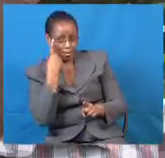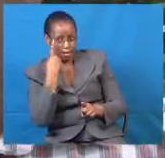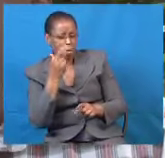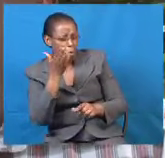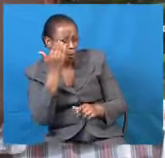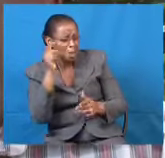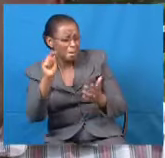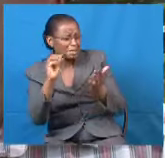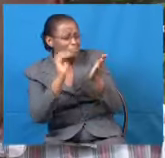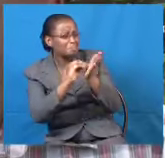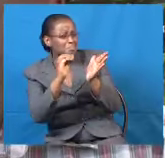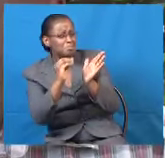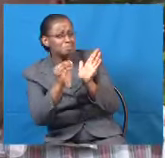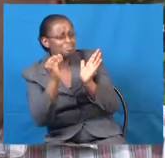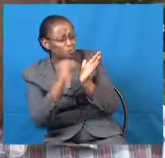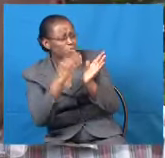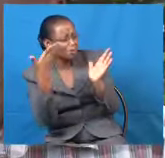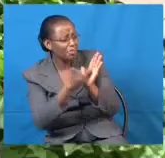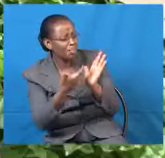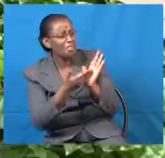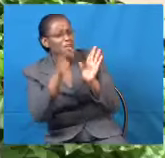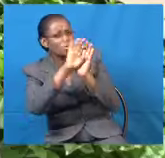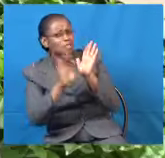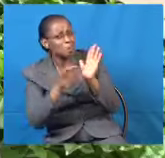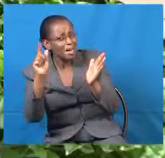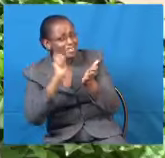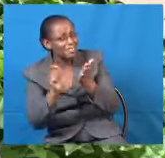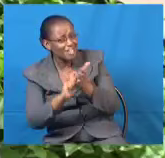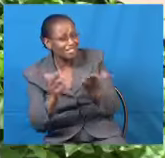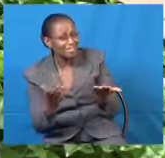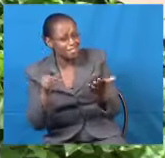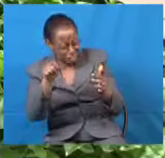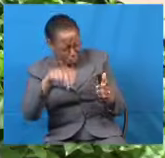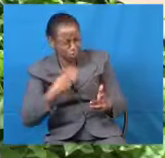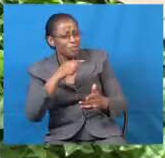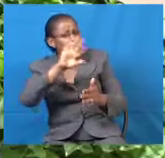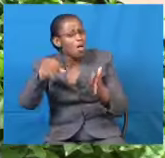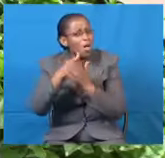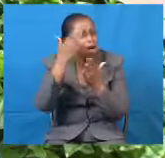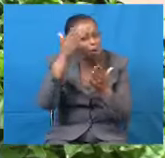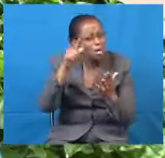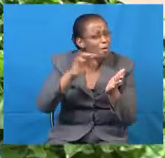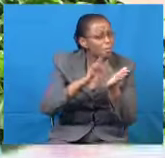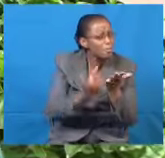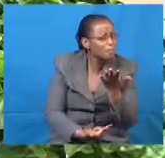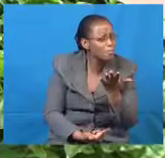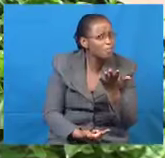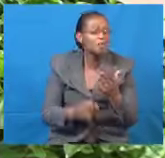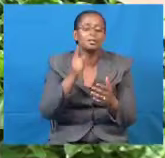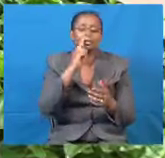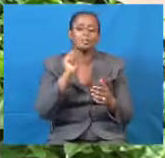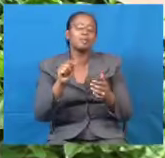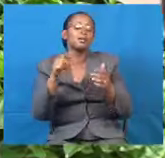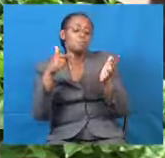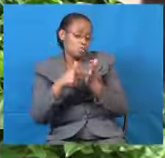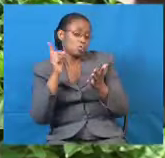kukubird naam mbona basi lazima iand kwe kwa hiyo proposed constitution mbona kwani lazima iand kwe Sisi wote tunaja hiyo inama nisha